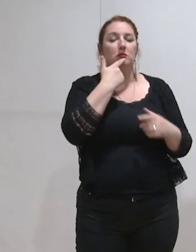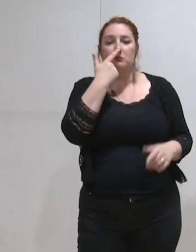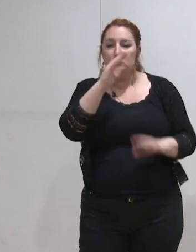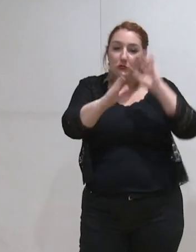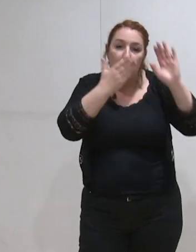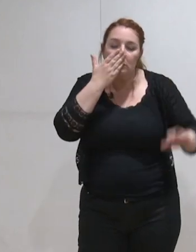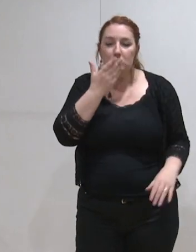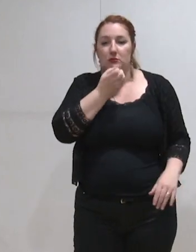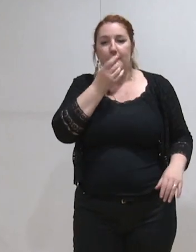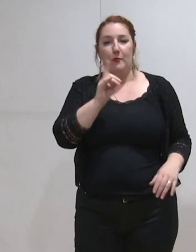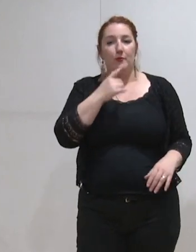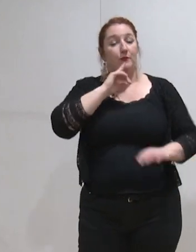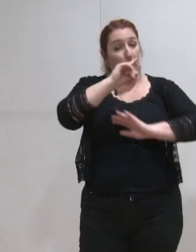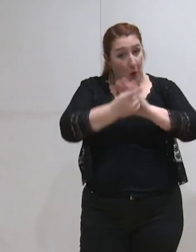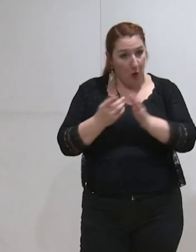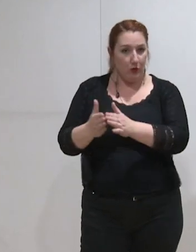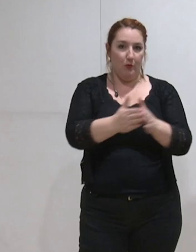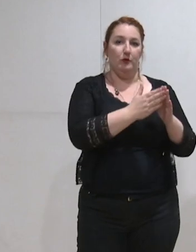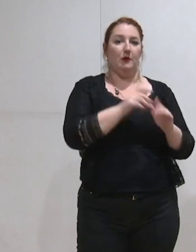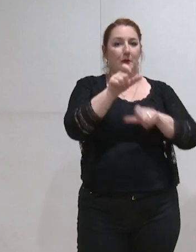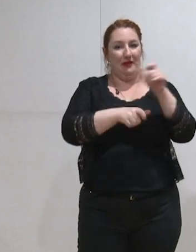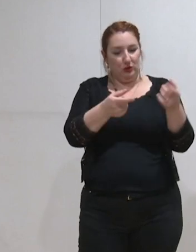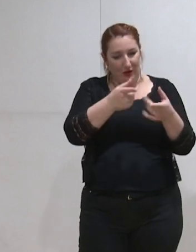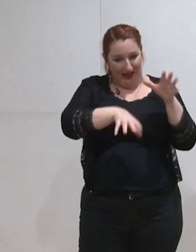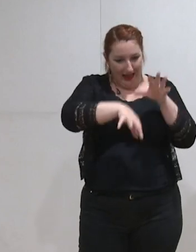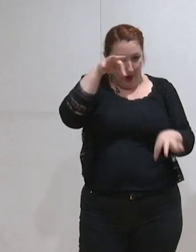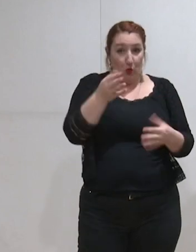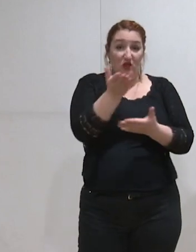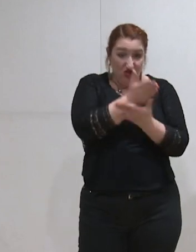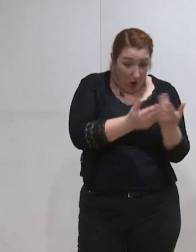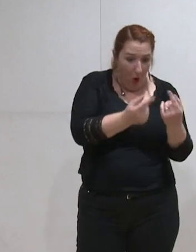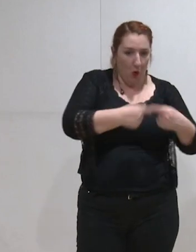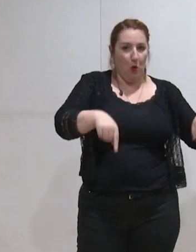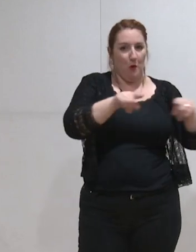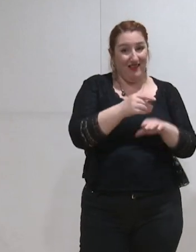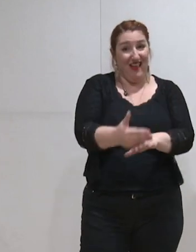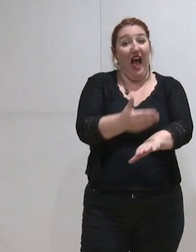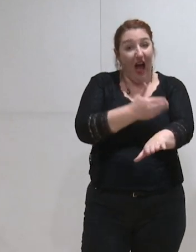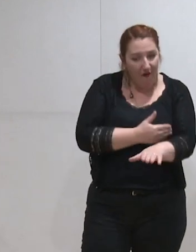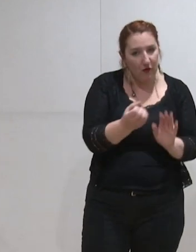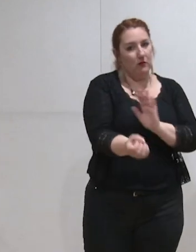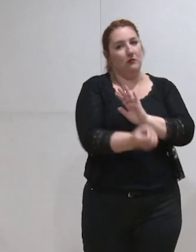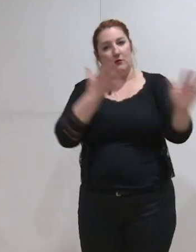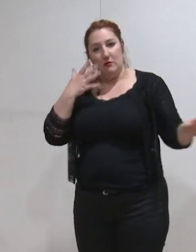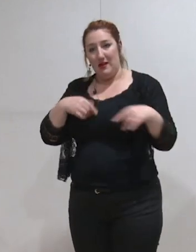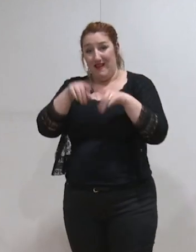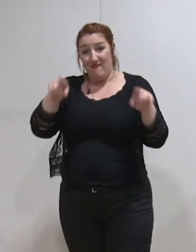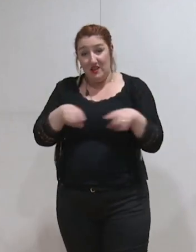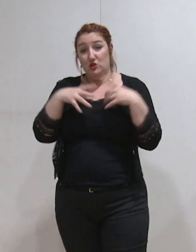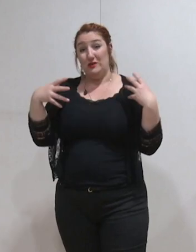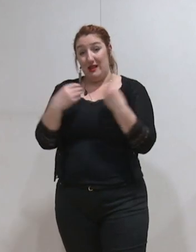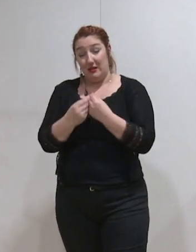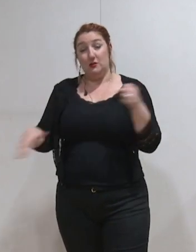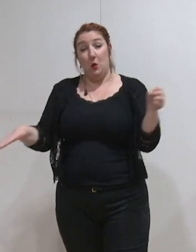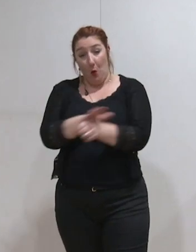notre demande pour que tous les élus qui siègent au sein de ce comité puisse obtenir en amont du comité les fiches de synthèse complètees